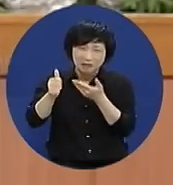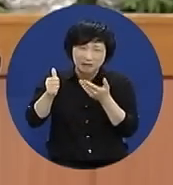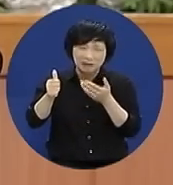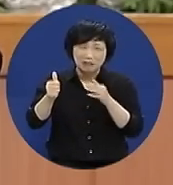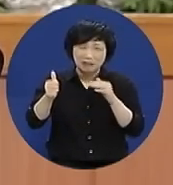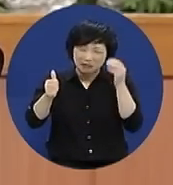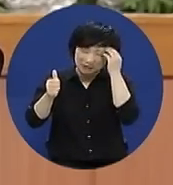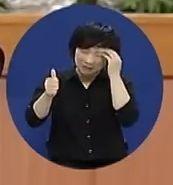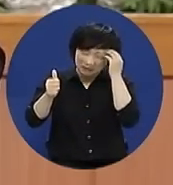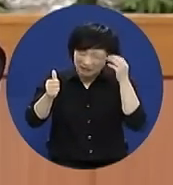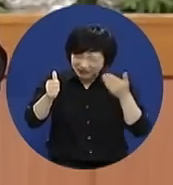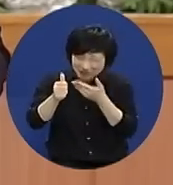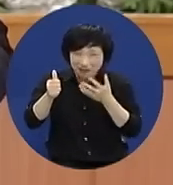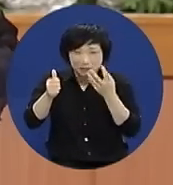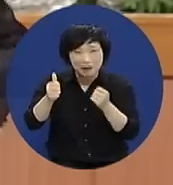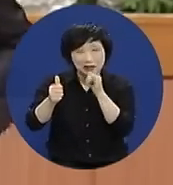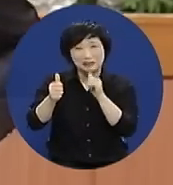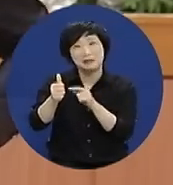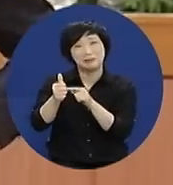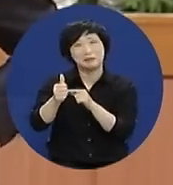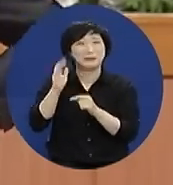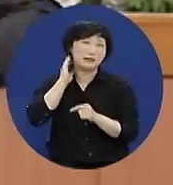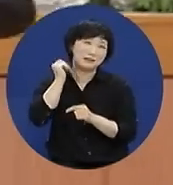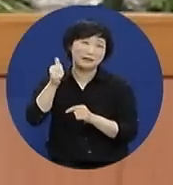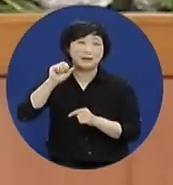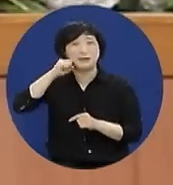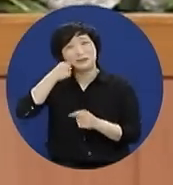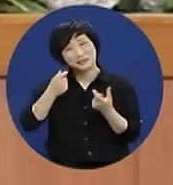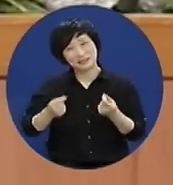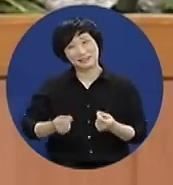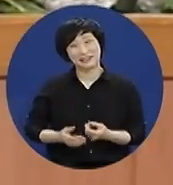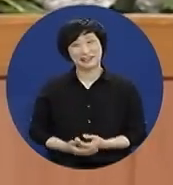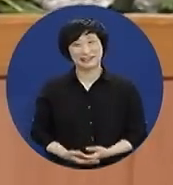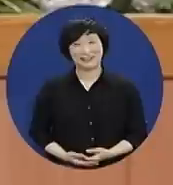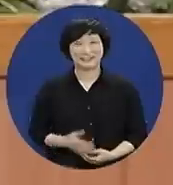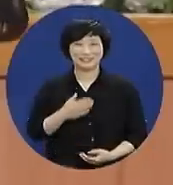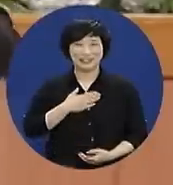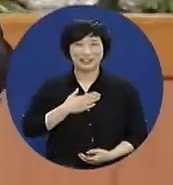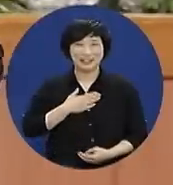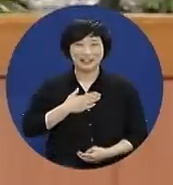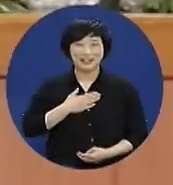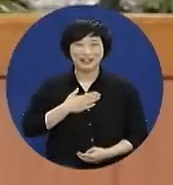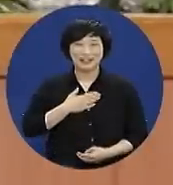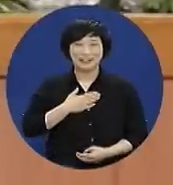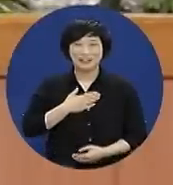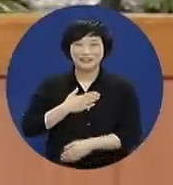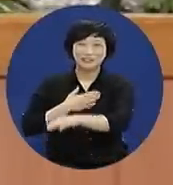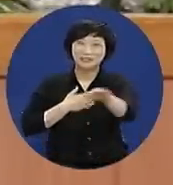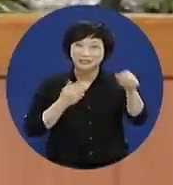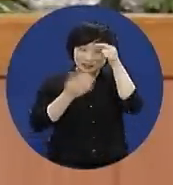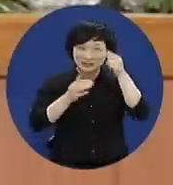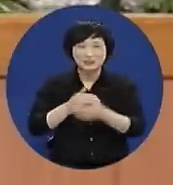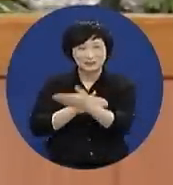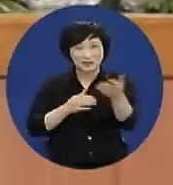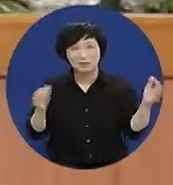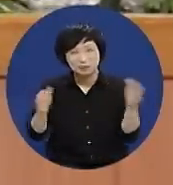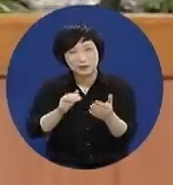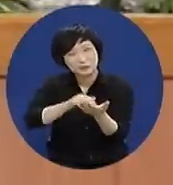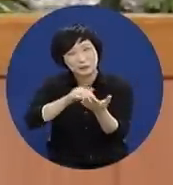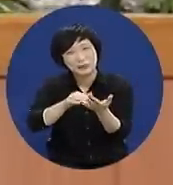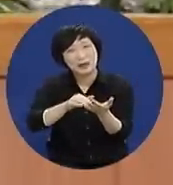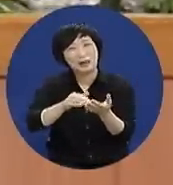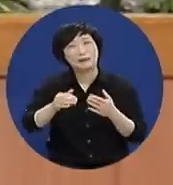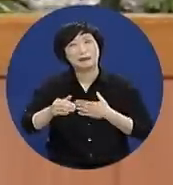います私は宇の教会のこれだけの人数に対して思い悩んでいるの